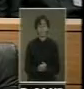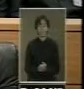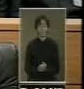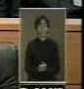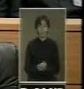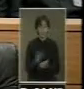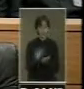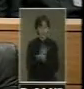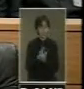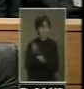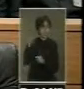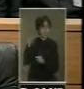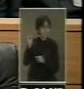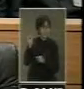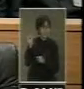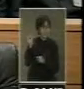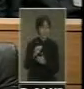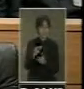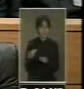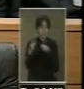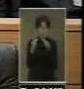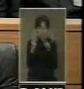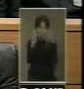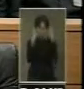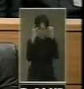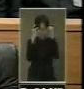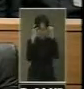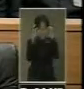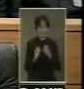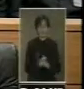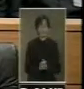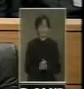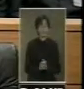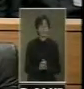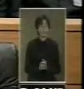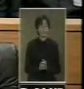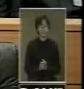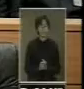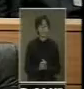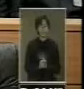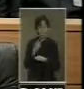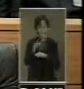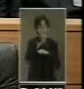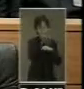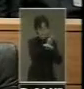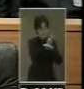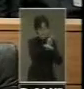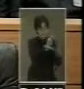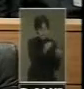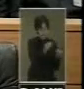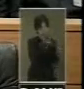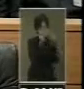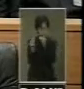ในมือผมนี้เดี๋ยวผมจะให้แก่ท่านนายกครับให้ประธานสภาผ่านไปถึงท่านนาย